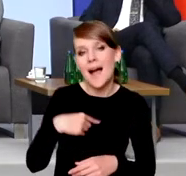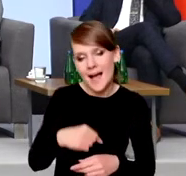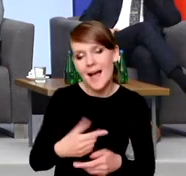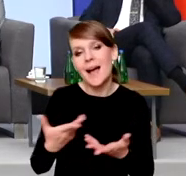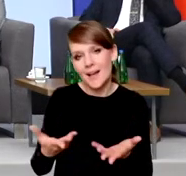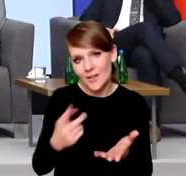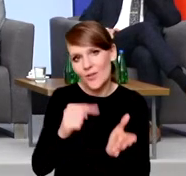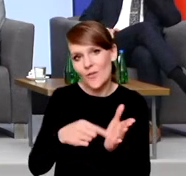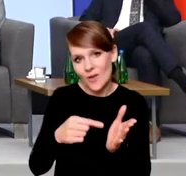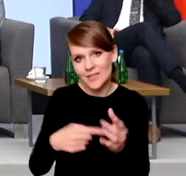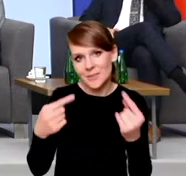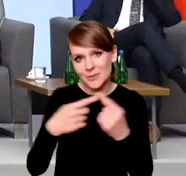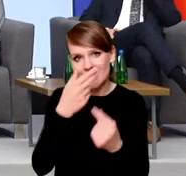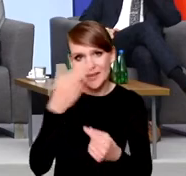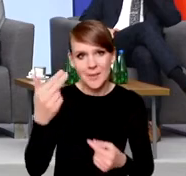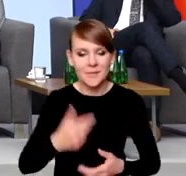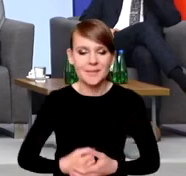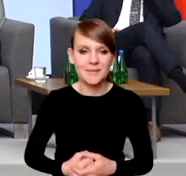mówimy.